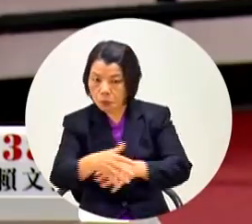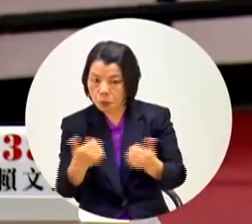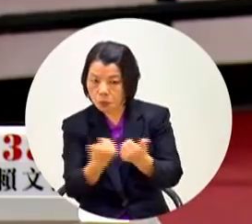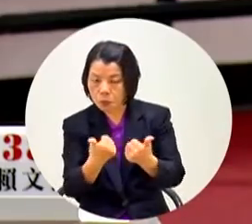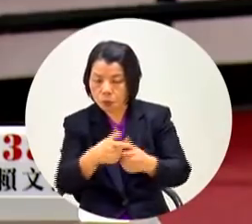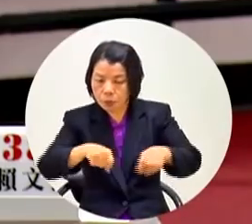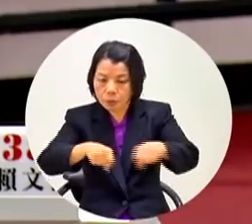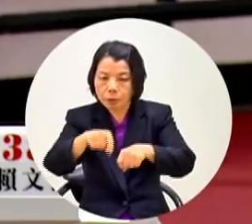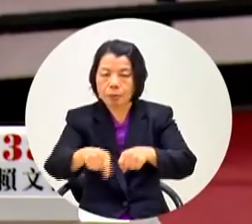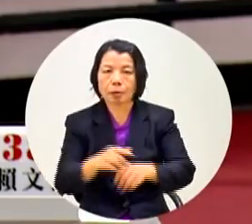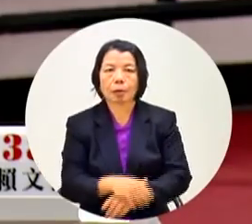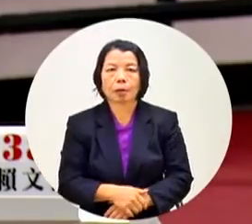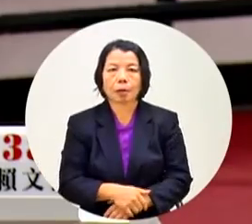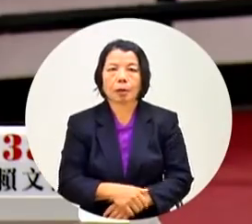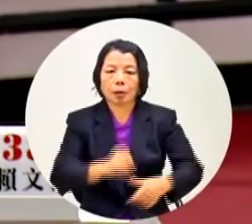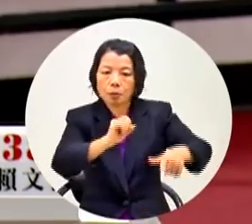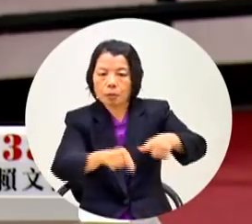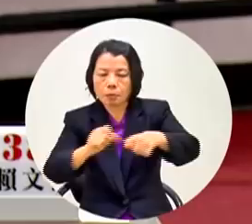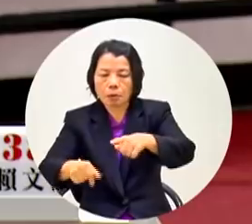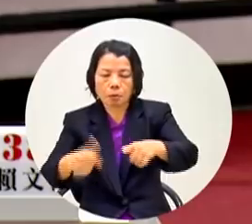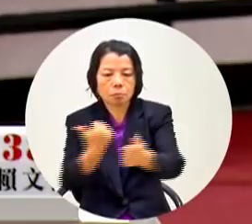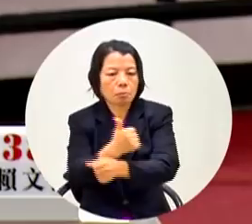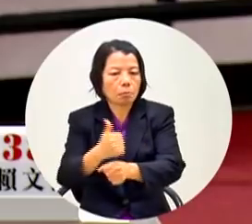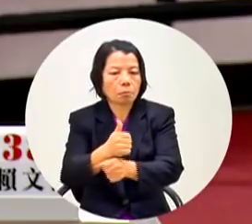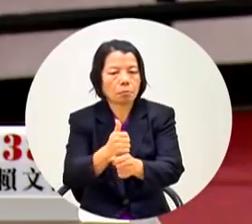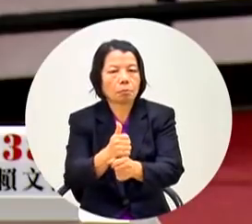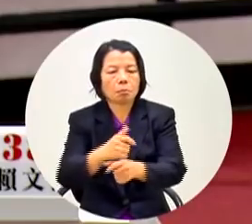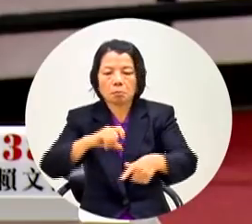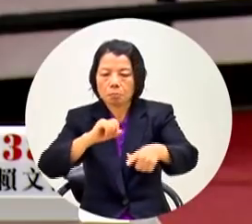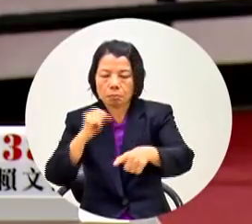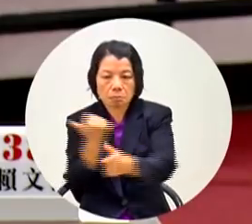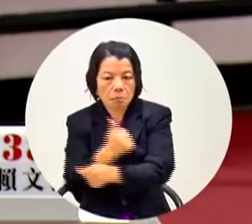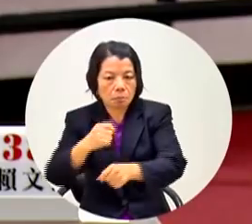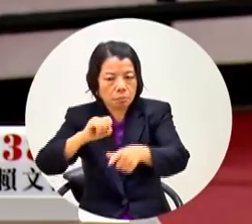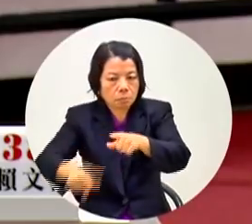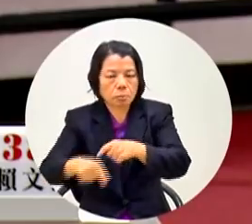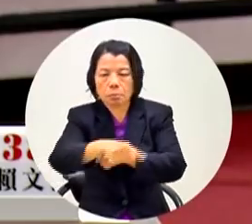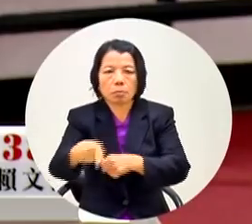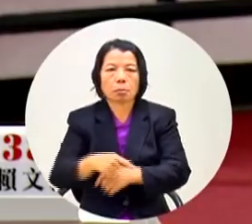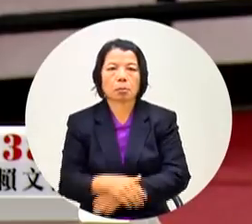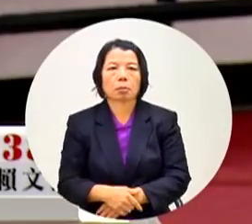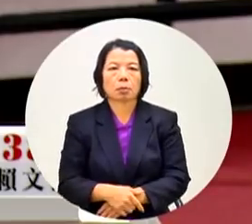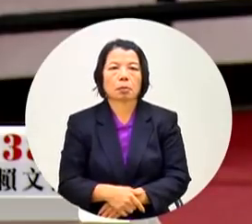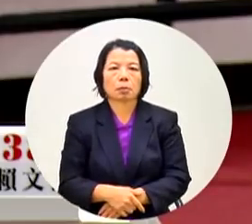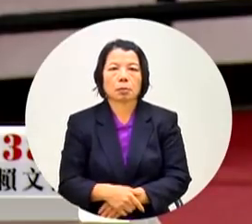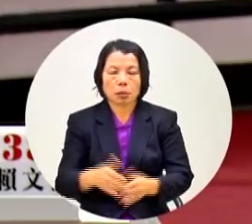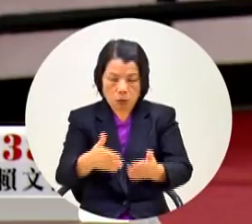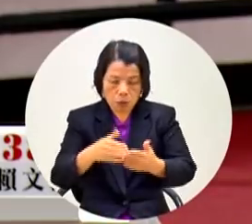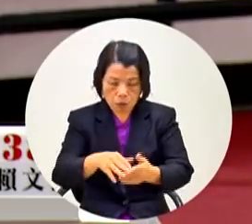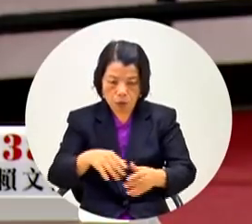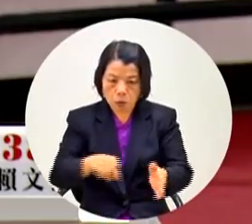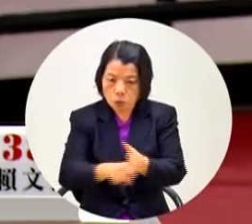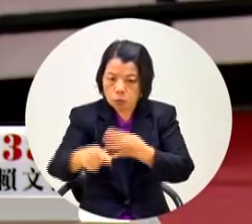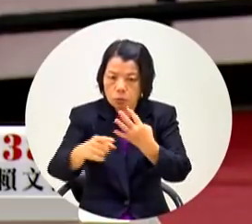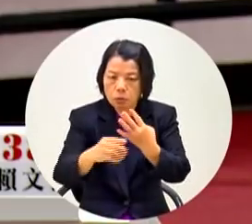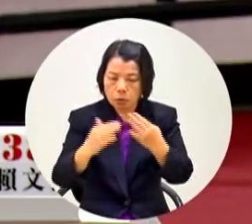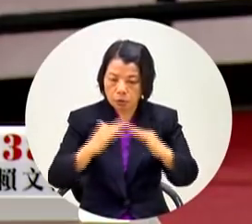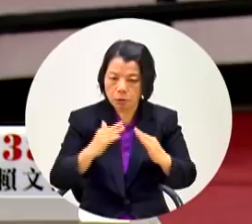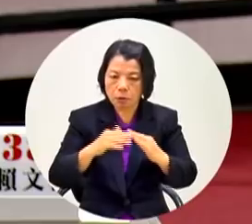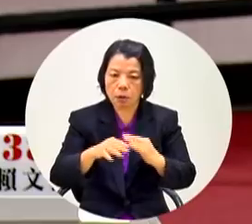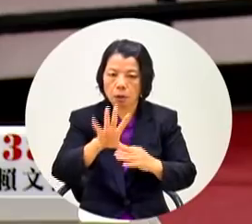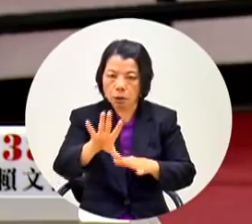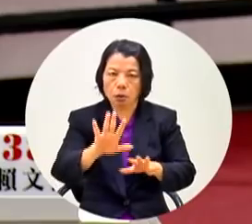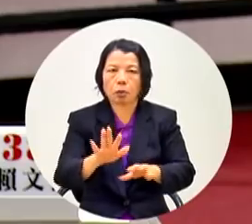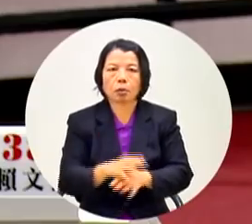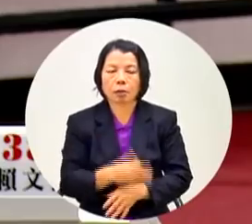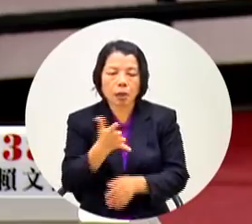我们通通了解。若要专家，得有线索，至少我们可以闻得到了。所以不用担心哦，不是不